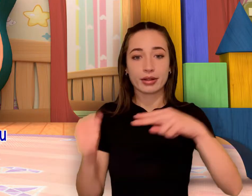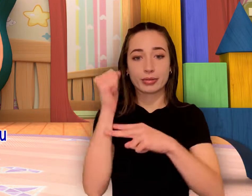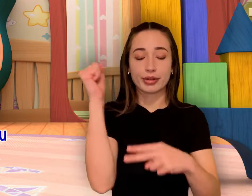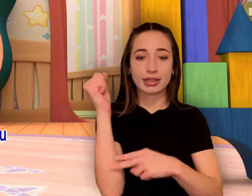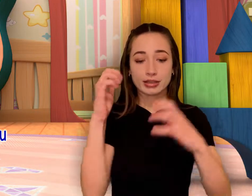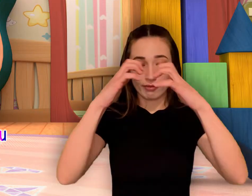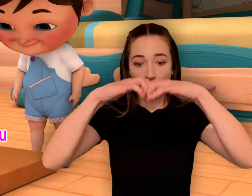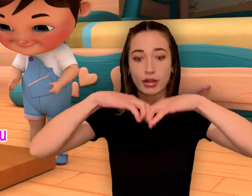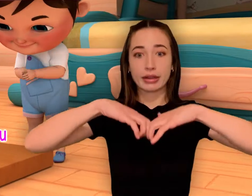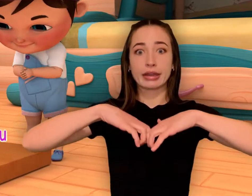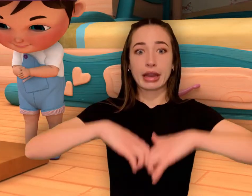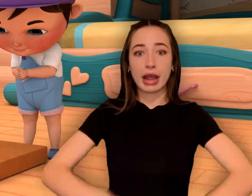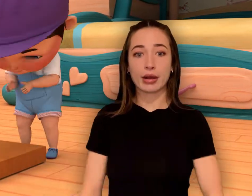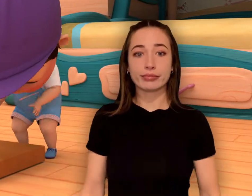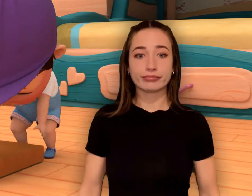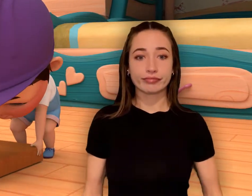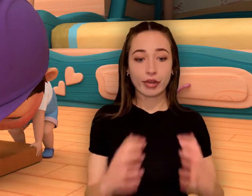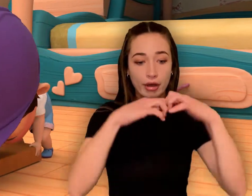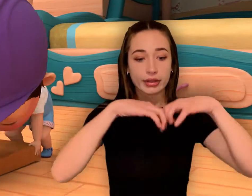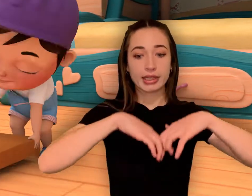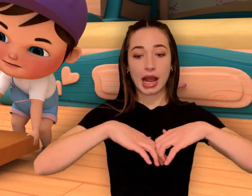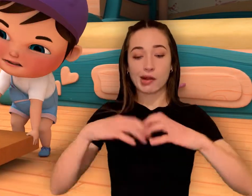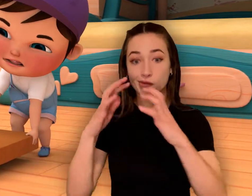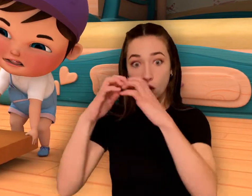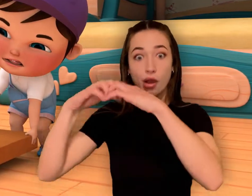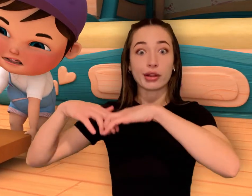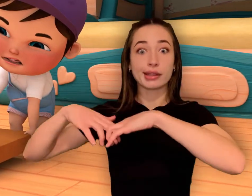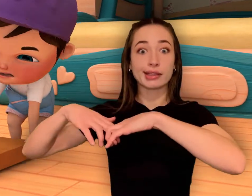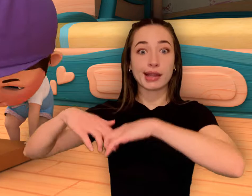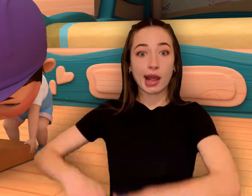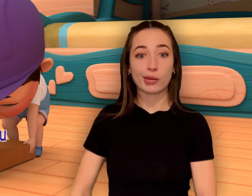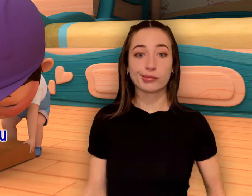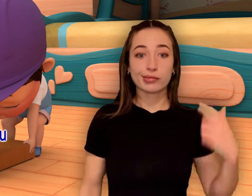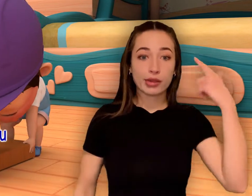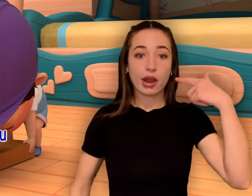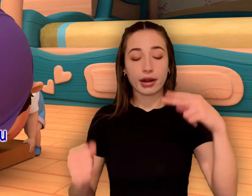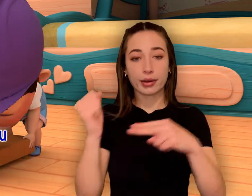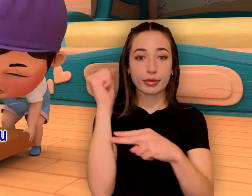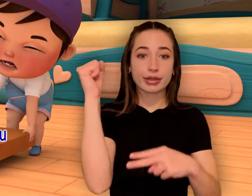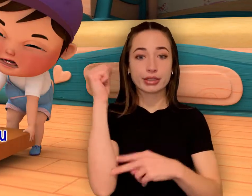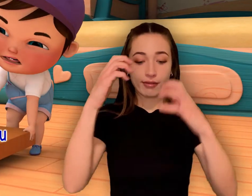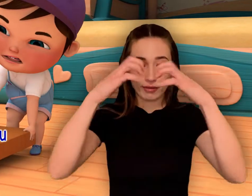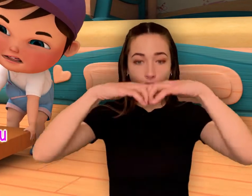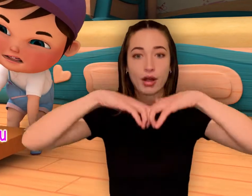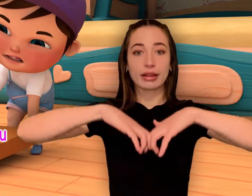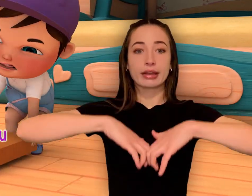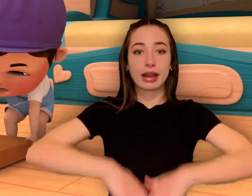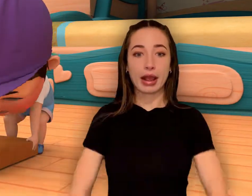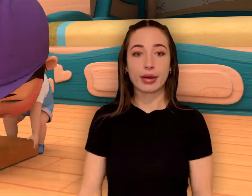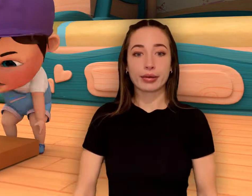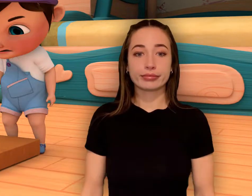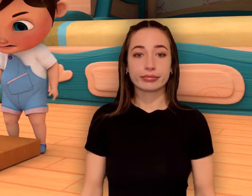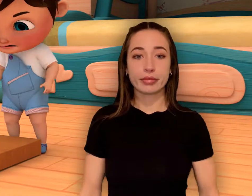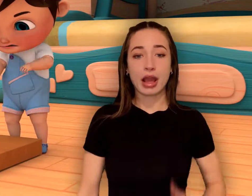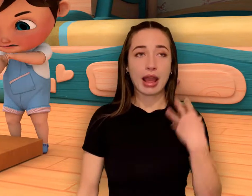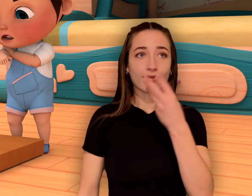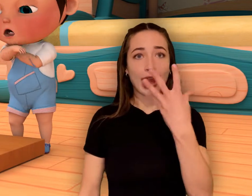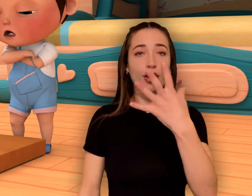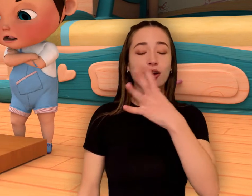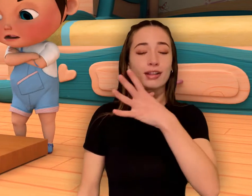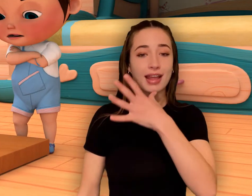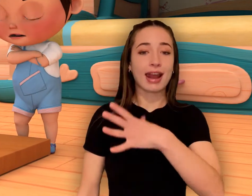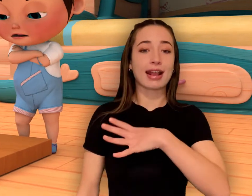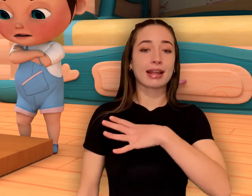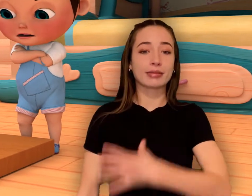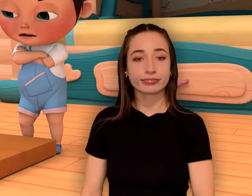ロンドン橋が落ちる、落ちる、落ちる。ロンドン橋が落ちる。さあ